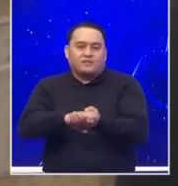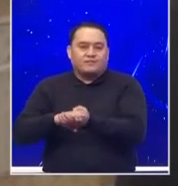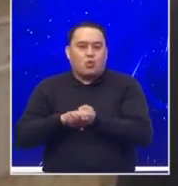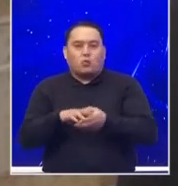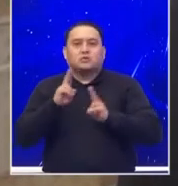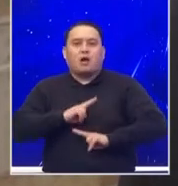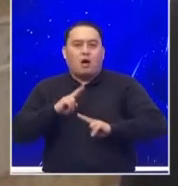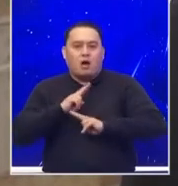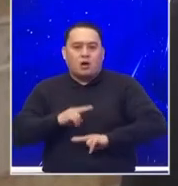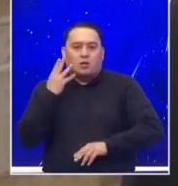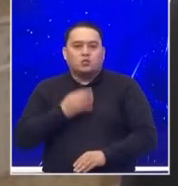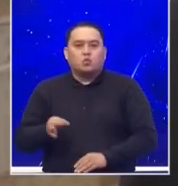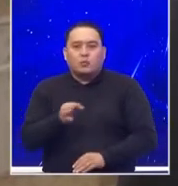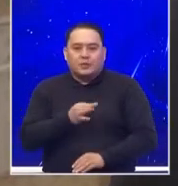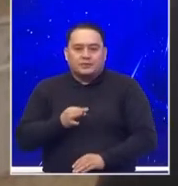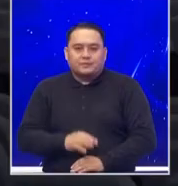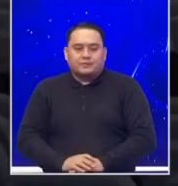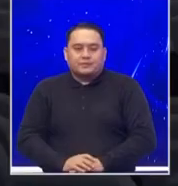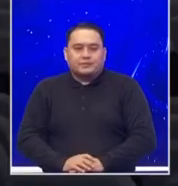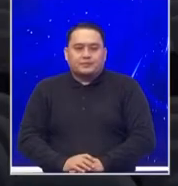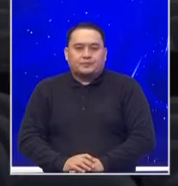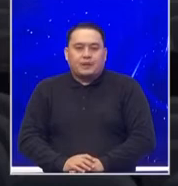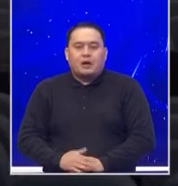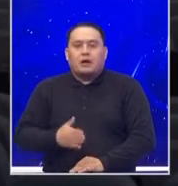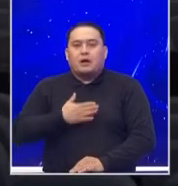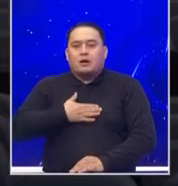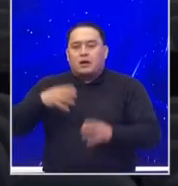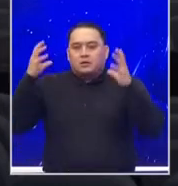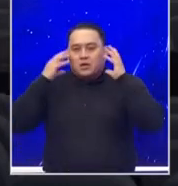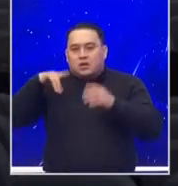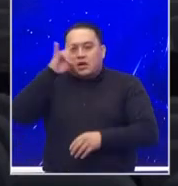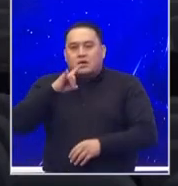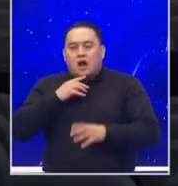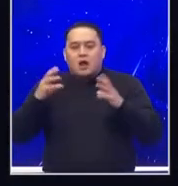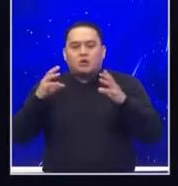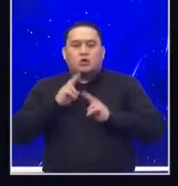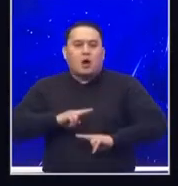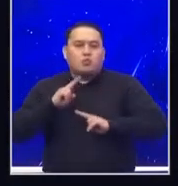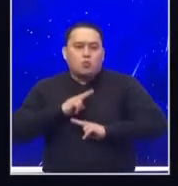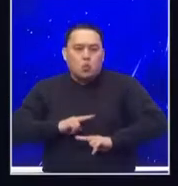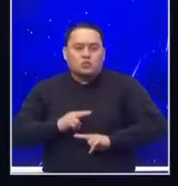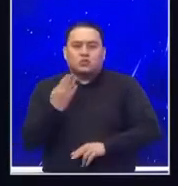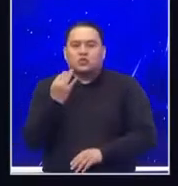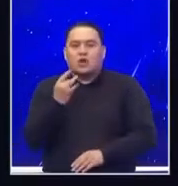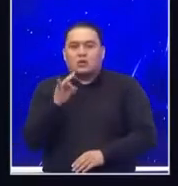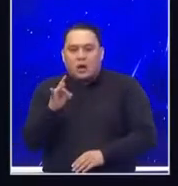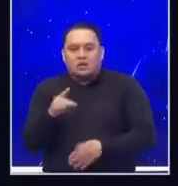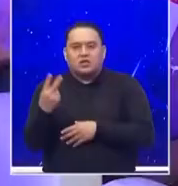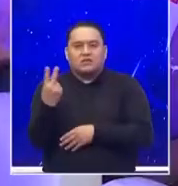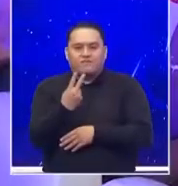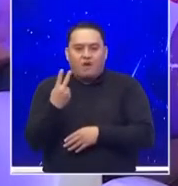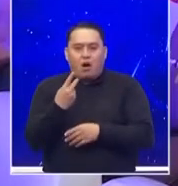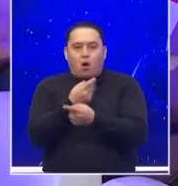с жить с узким краем казахское радио и радио шалкар и тасмин неустанно работающий на благо страны это два источника